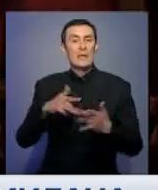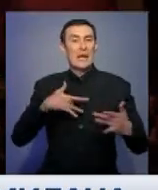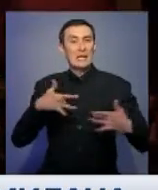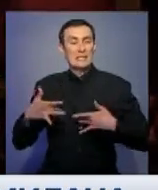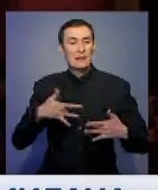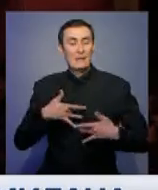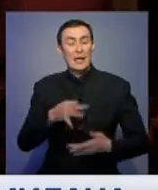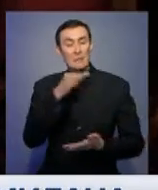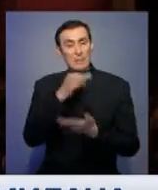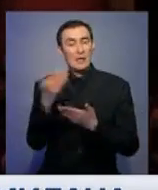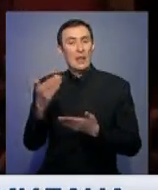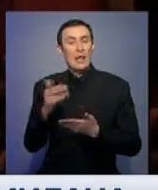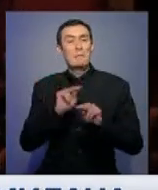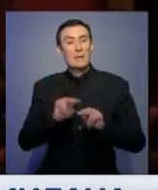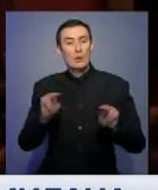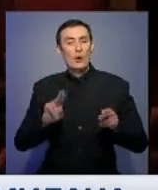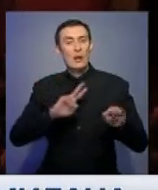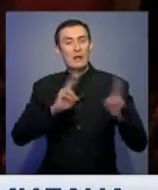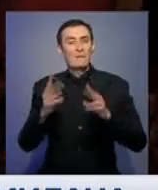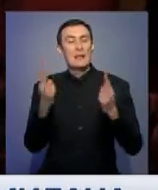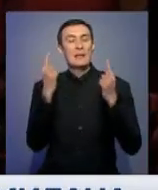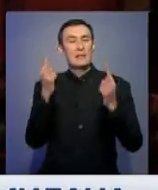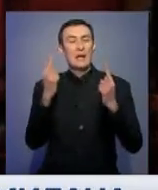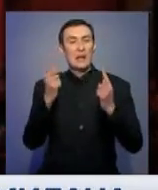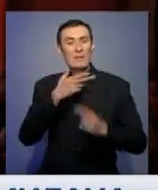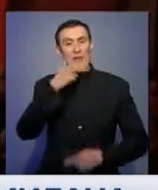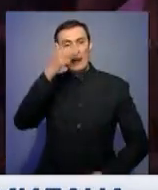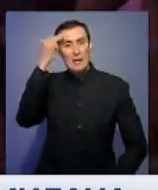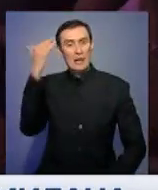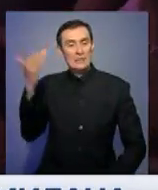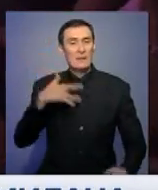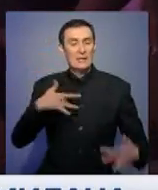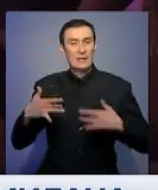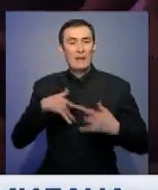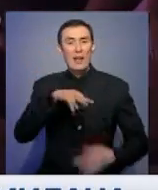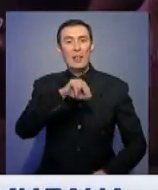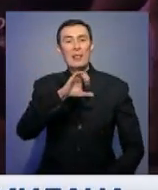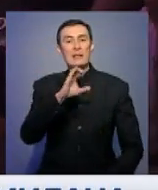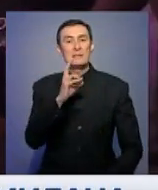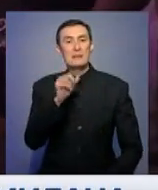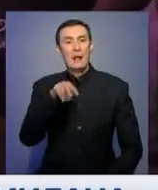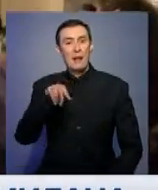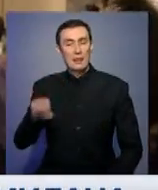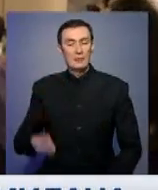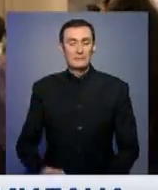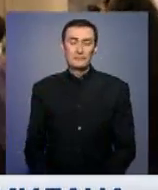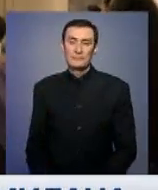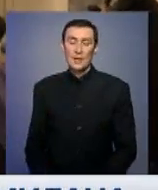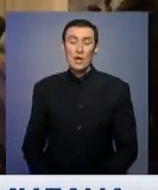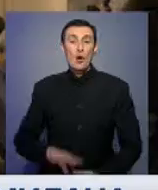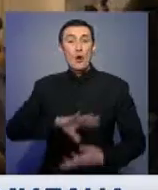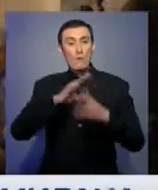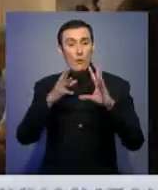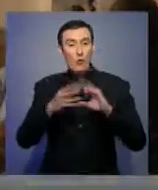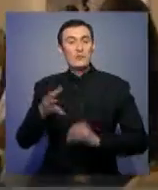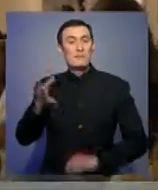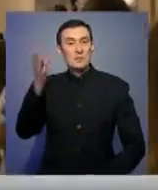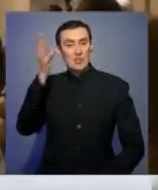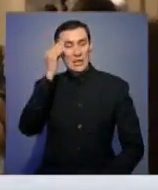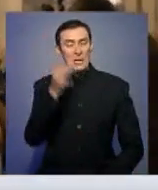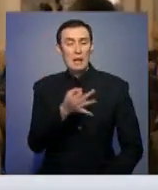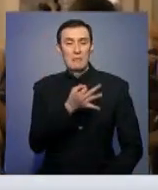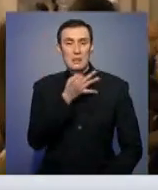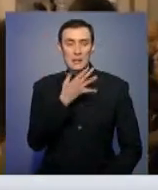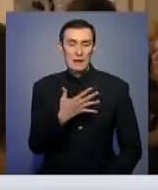артистов отметила и педагог-хореограф легендарного итальянского театра «Ла Скала». Впечатление в целом очень понравилось,